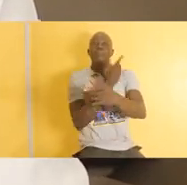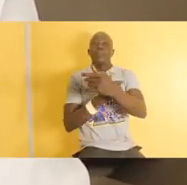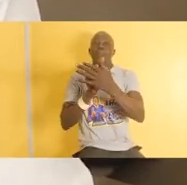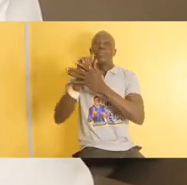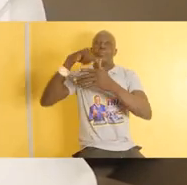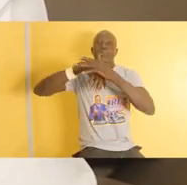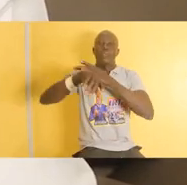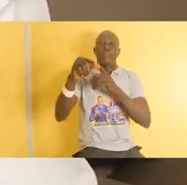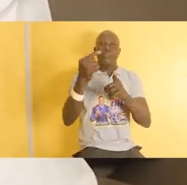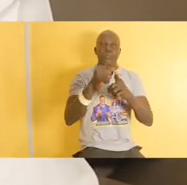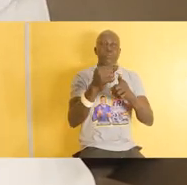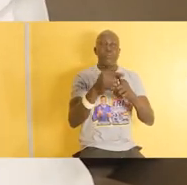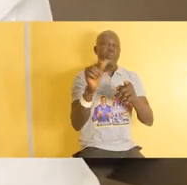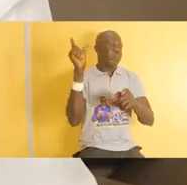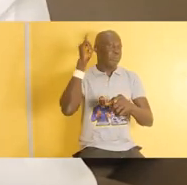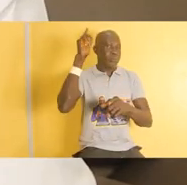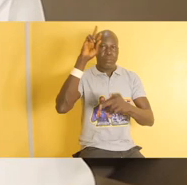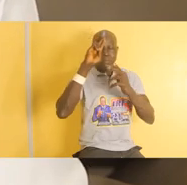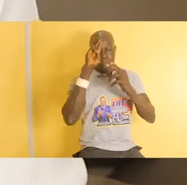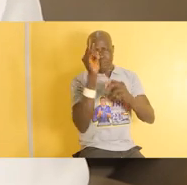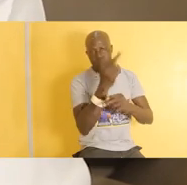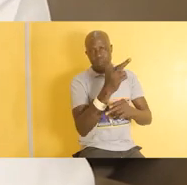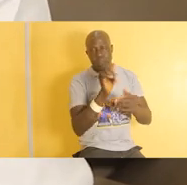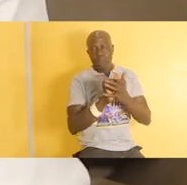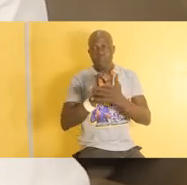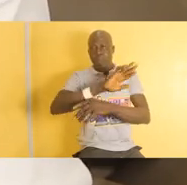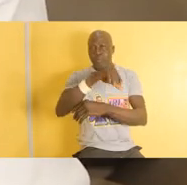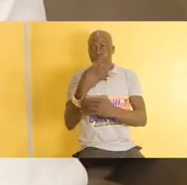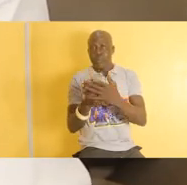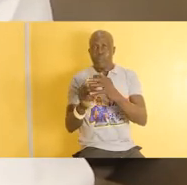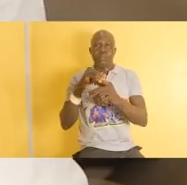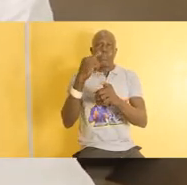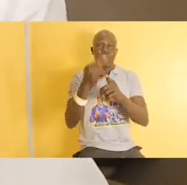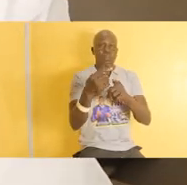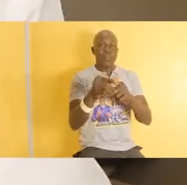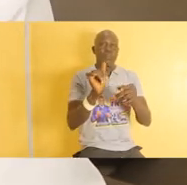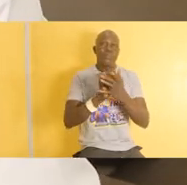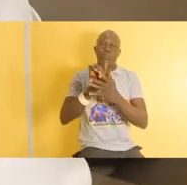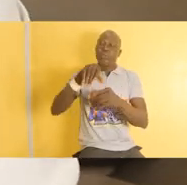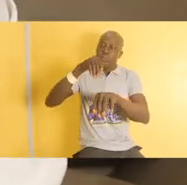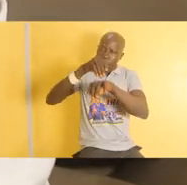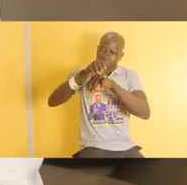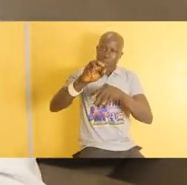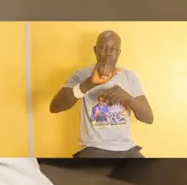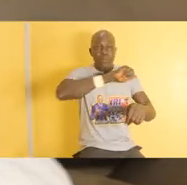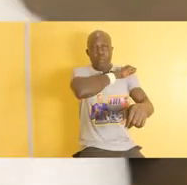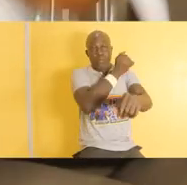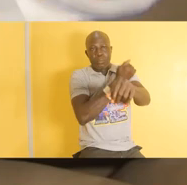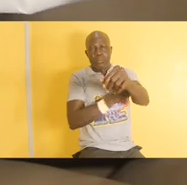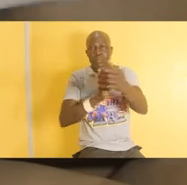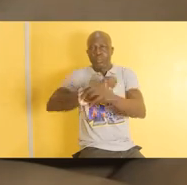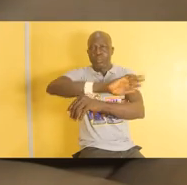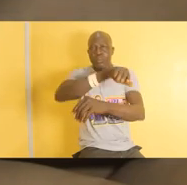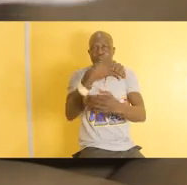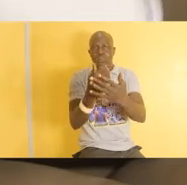ọ̀rọ̀. Authority dwells in word. Ẹ gbọ́ mi sà. Listen to me, sir. Ọ̀rọ̀ yẹn náà ni mo wá fi rán àṣẹ jáde. Is that word I send out with authority? Gbogbo